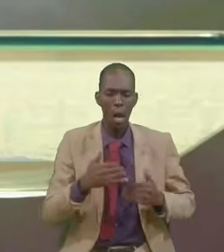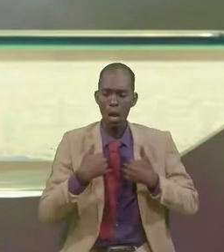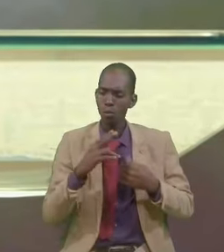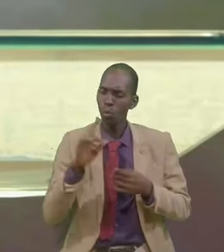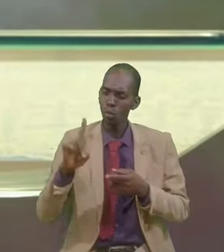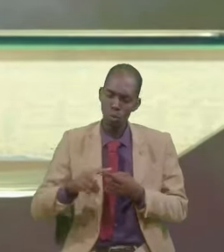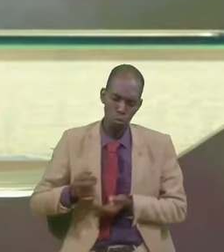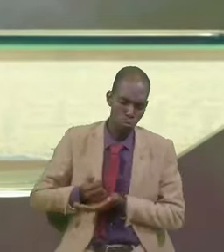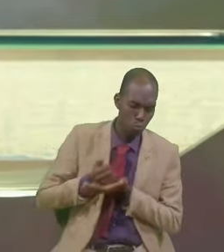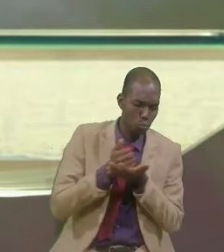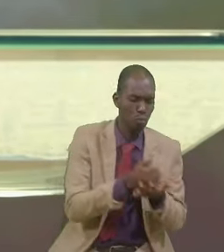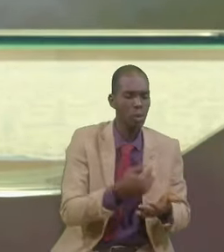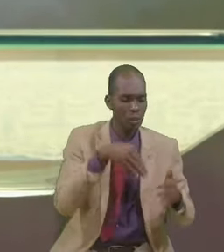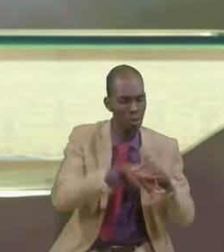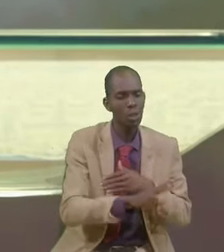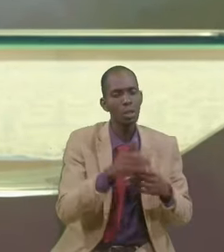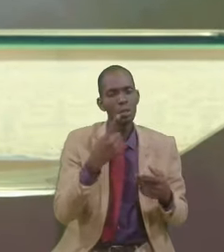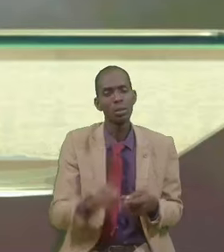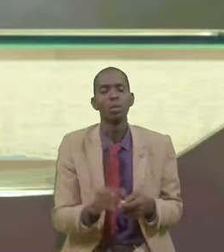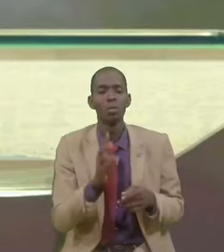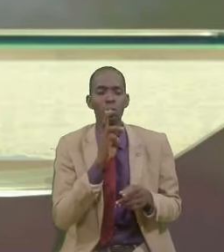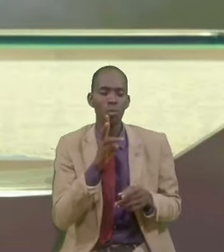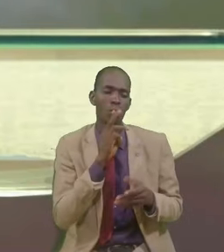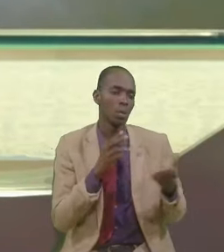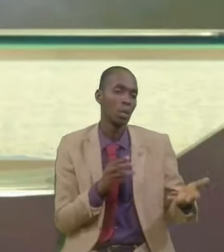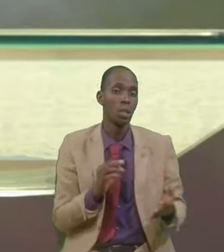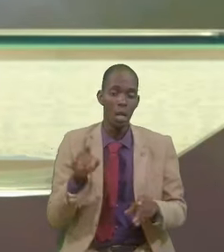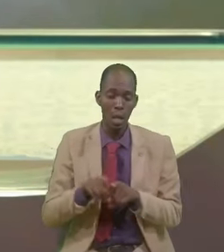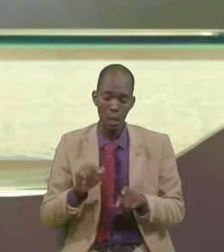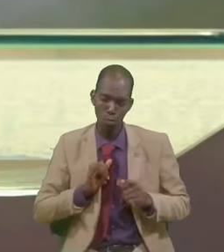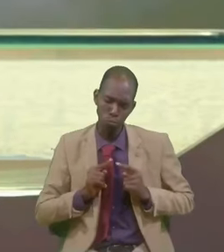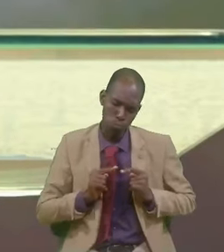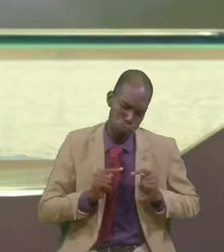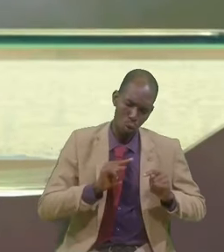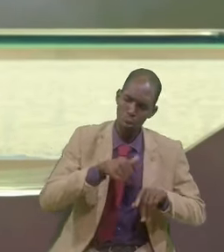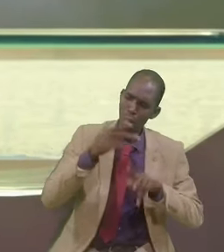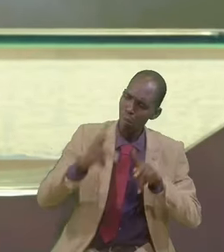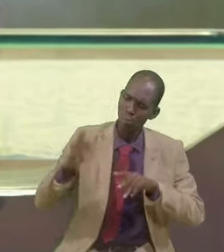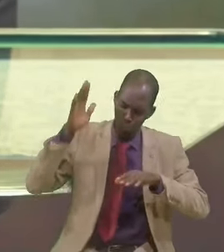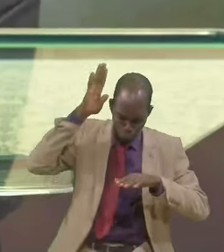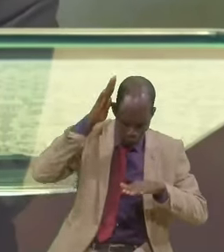j'y vais, un autre descend avant moi.